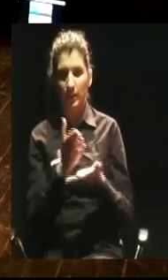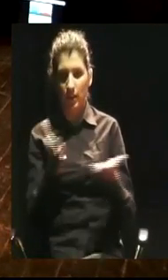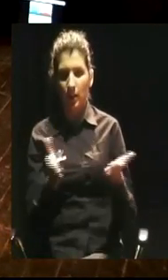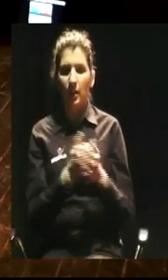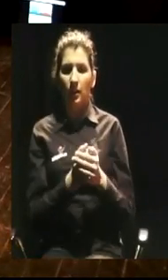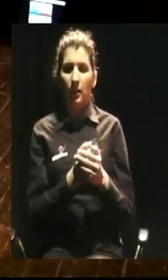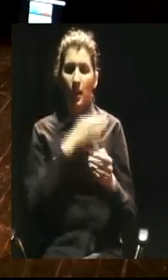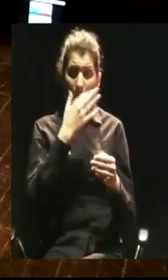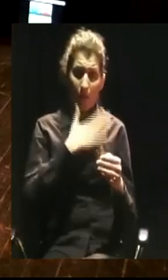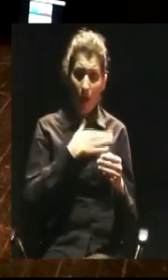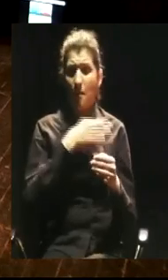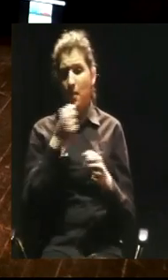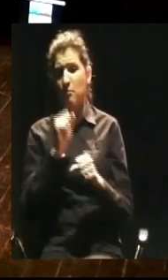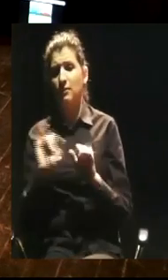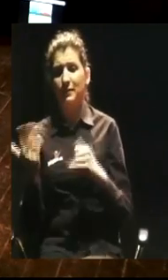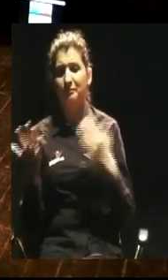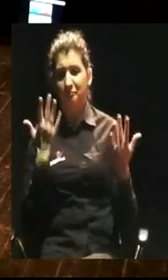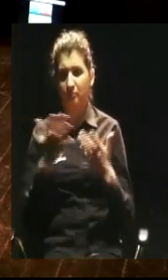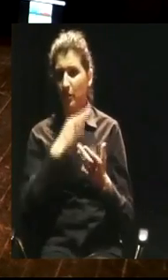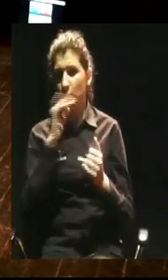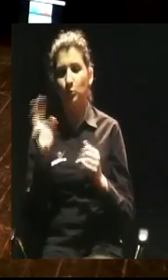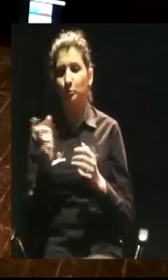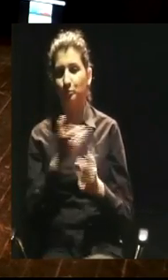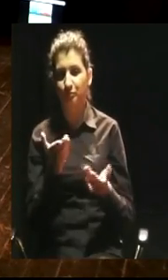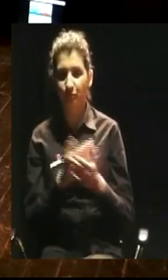być? No oczywiście